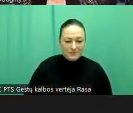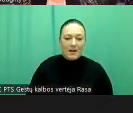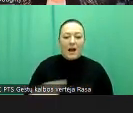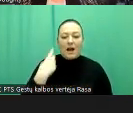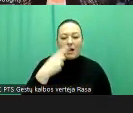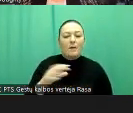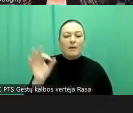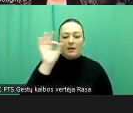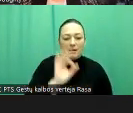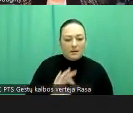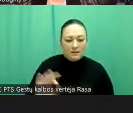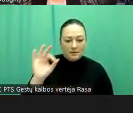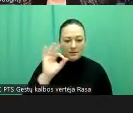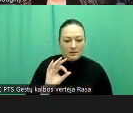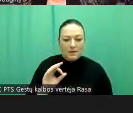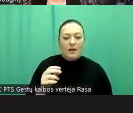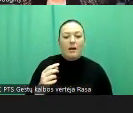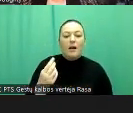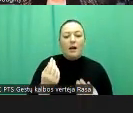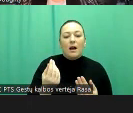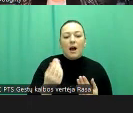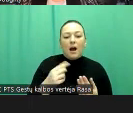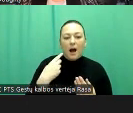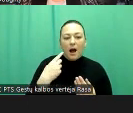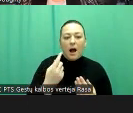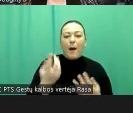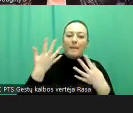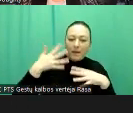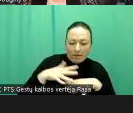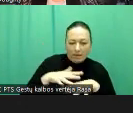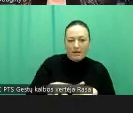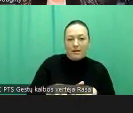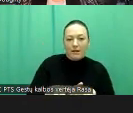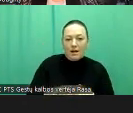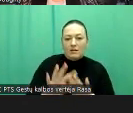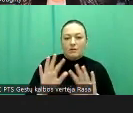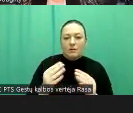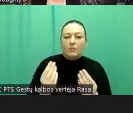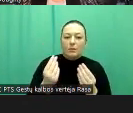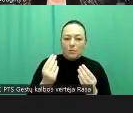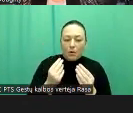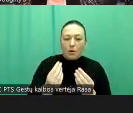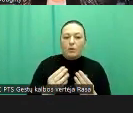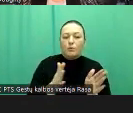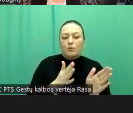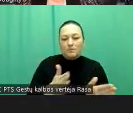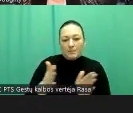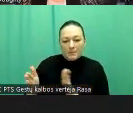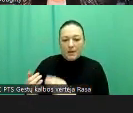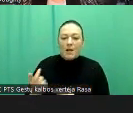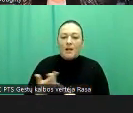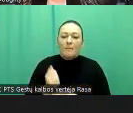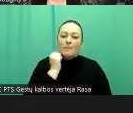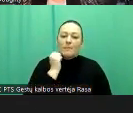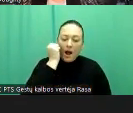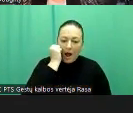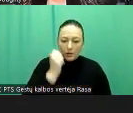Kalbėsime apie tarpdalykinių temų integraciją ir dalykų nuseklumą. Labai dėkoju